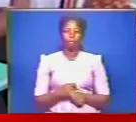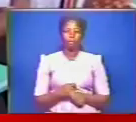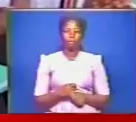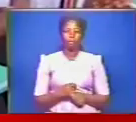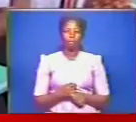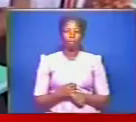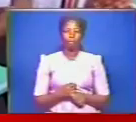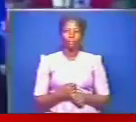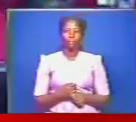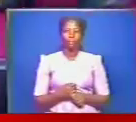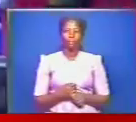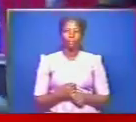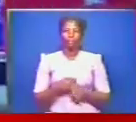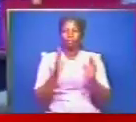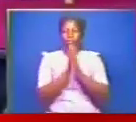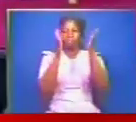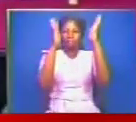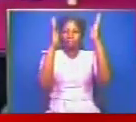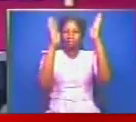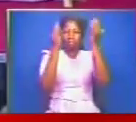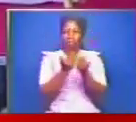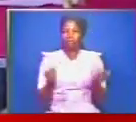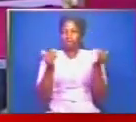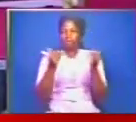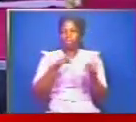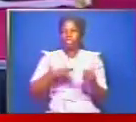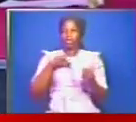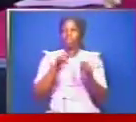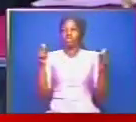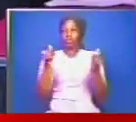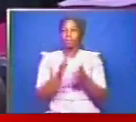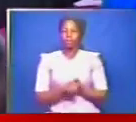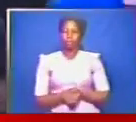Why don't we give them a round of applause? Wajisikie asante sana.